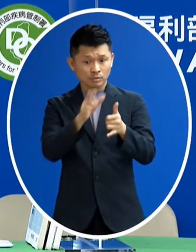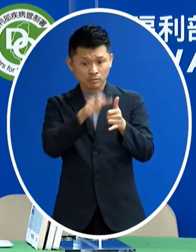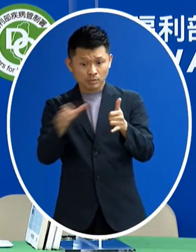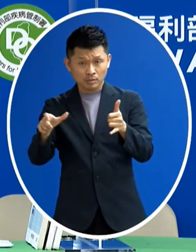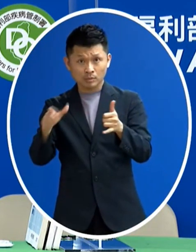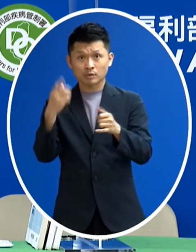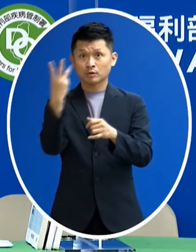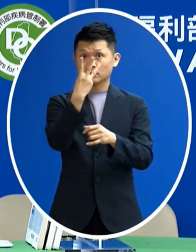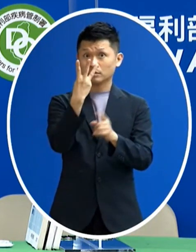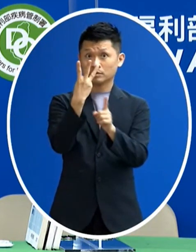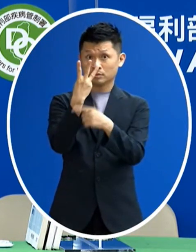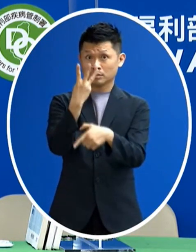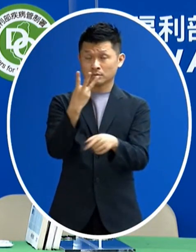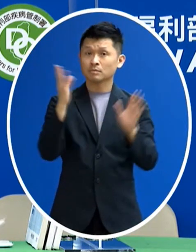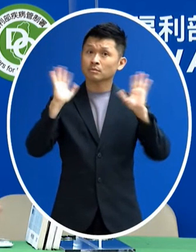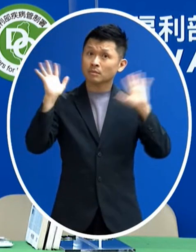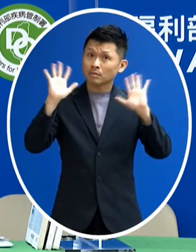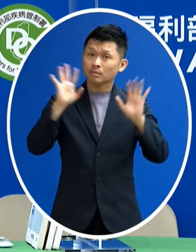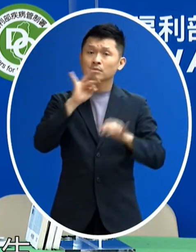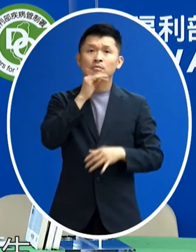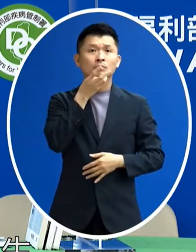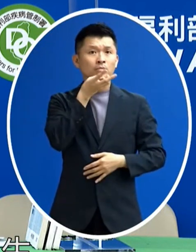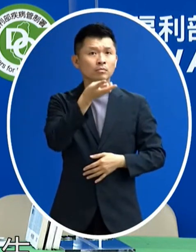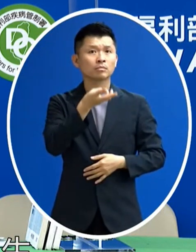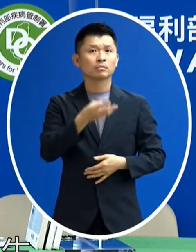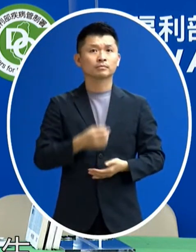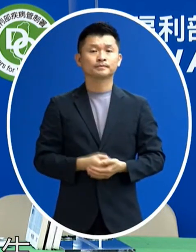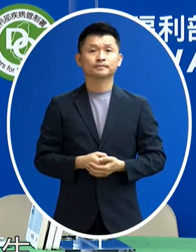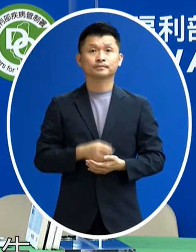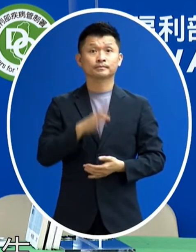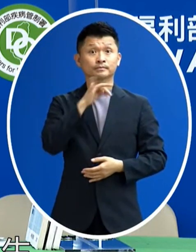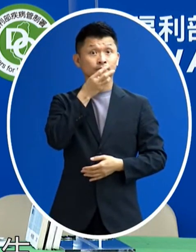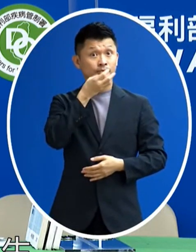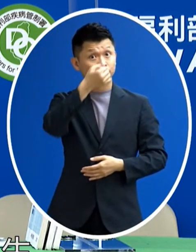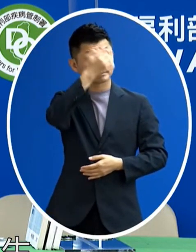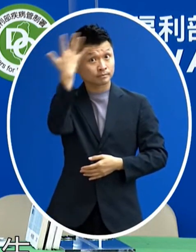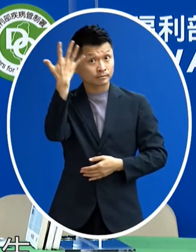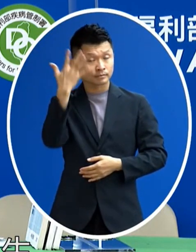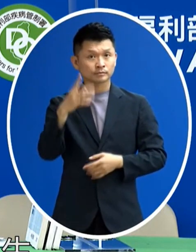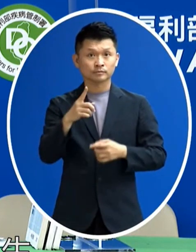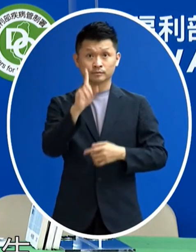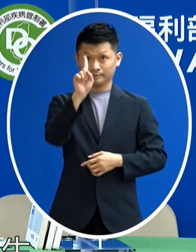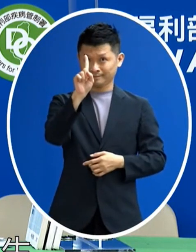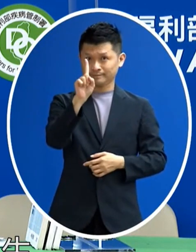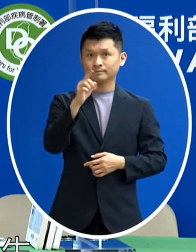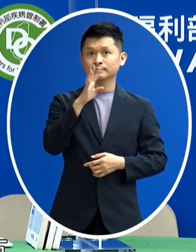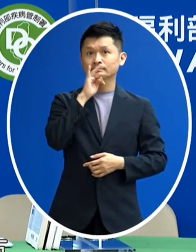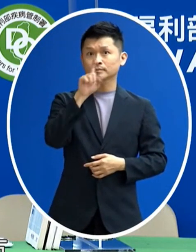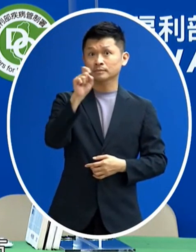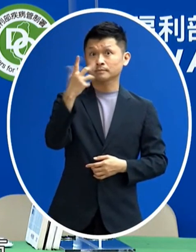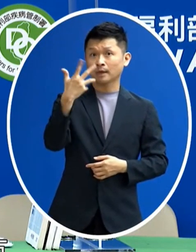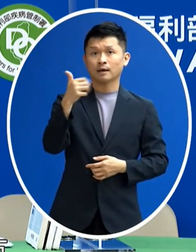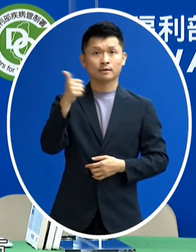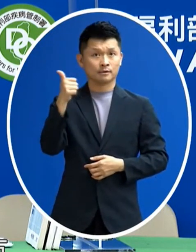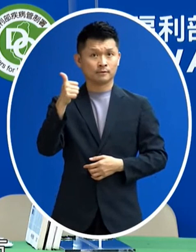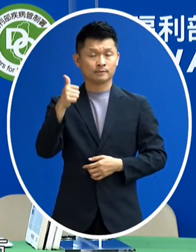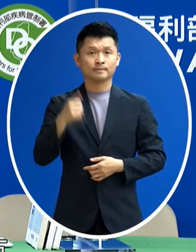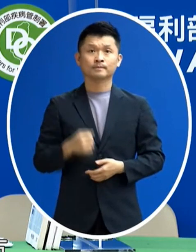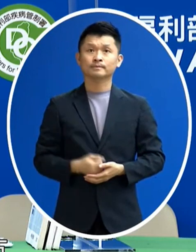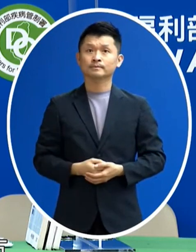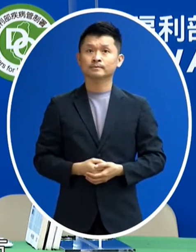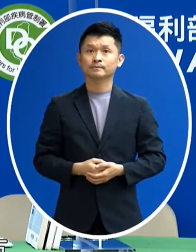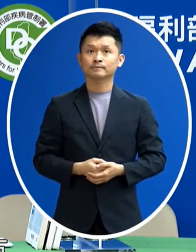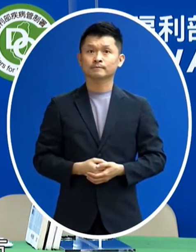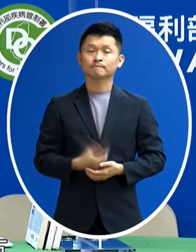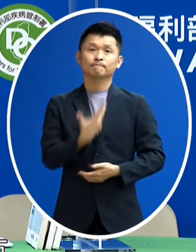有3位这个儿童或青少年。青少年的部分是一位18岁的男生，那他本身